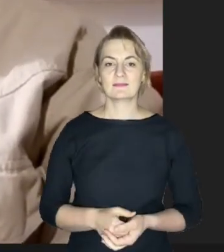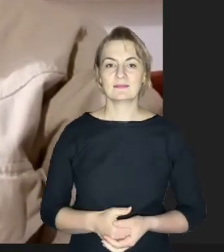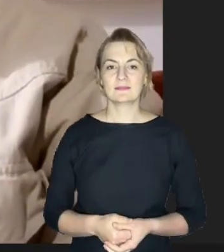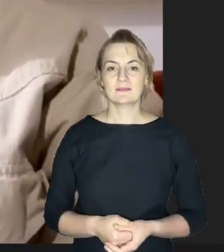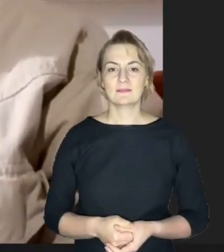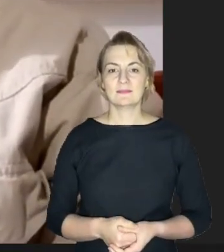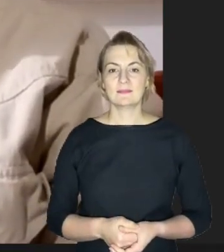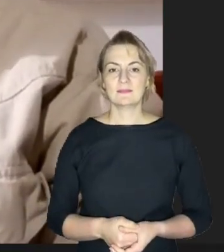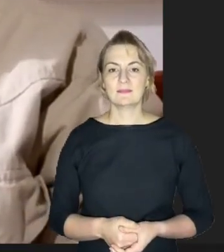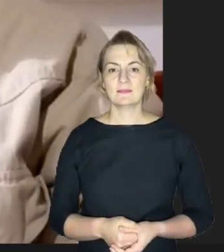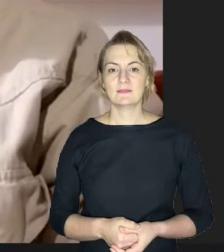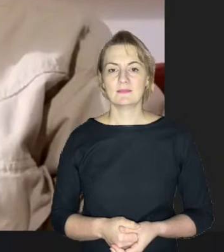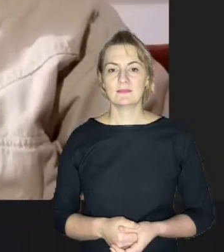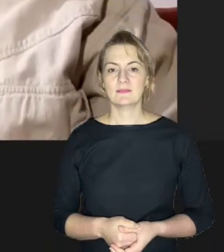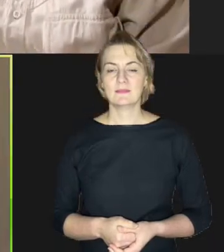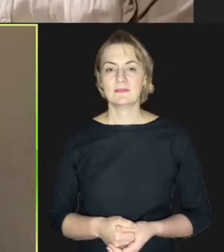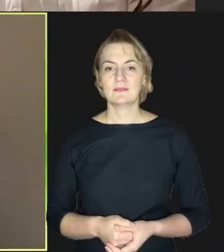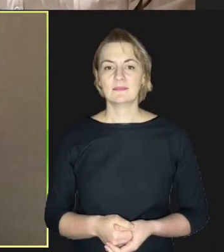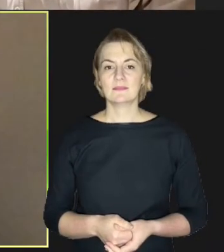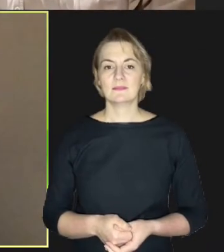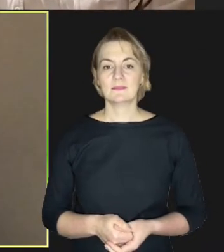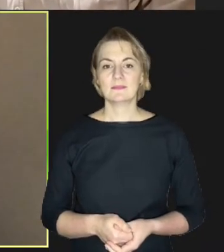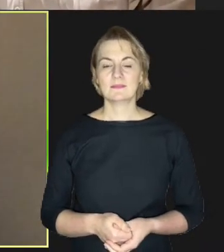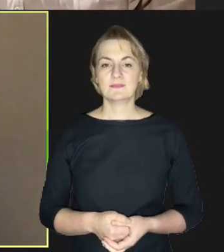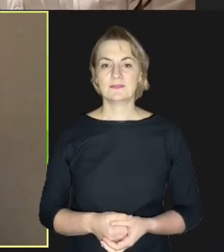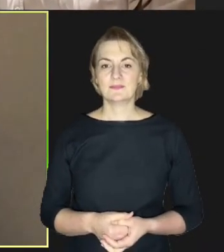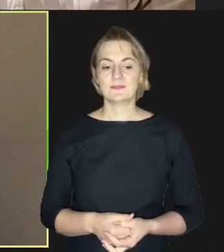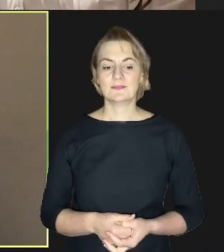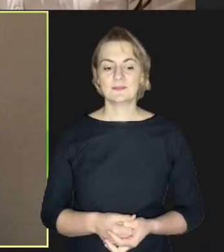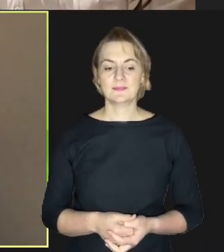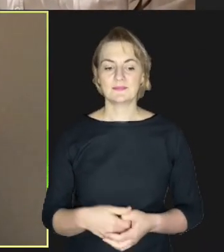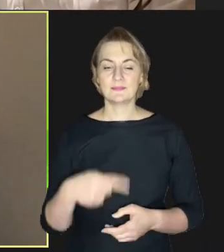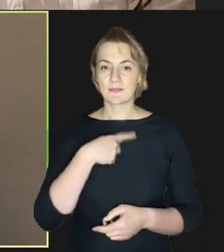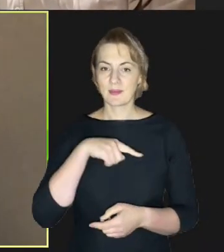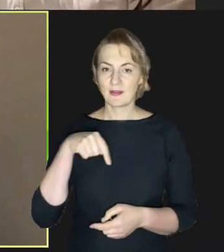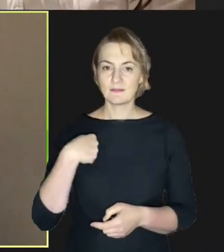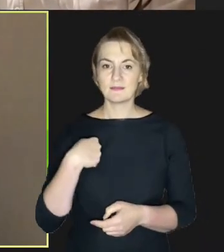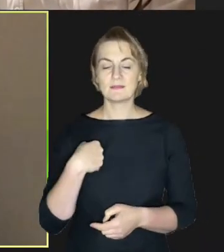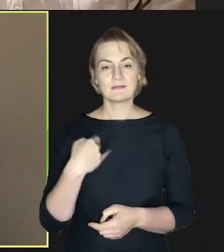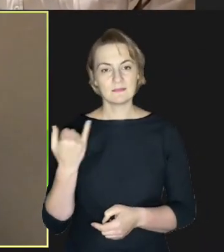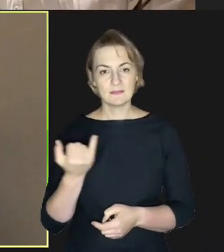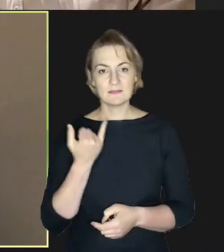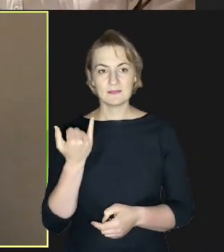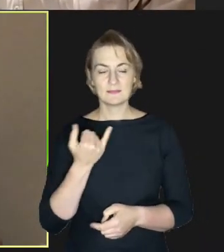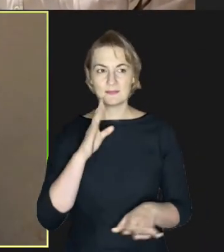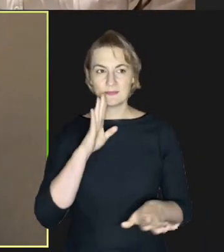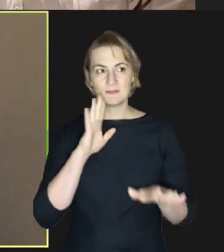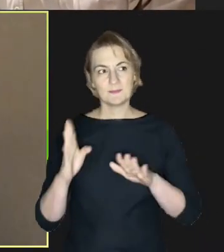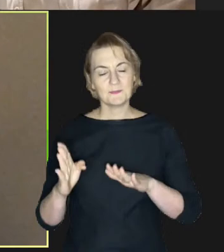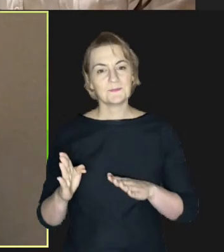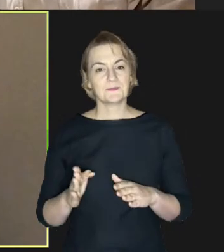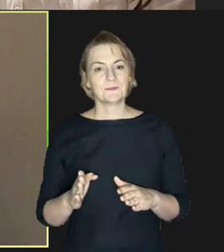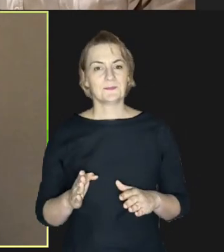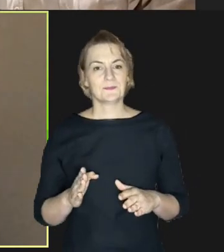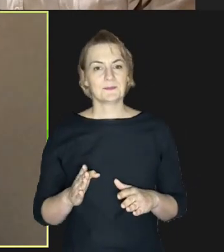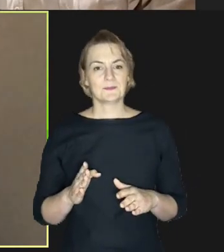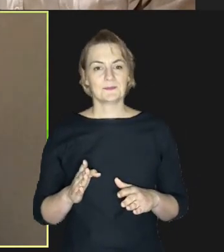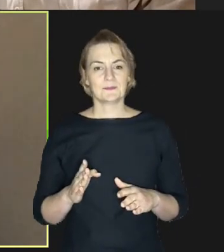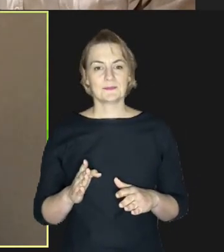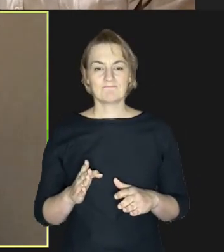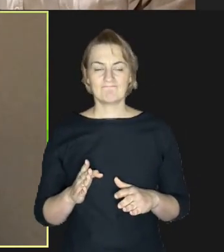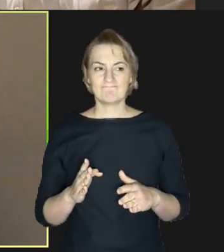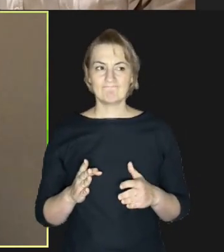bo my jesteśmy jako społeczność ciągle na takim bardzo niedojrzałym